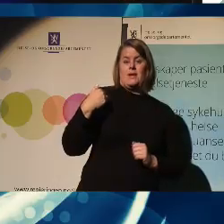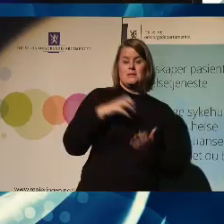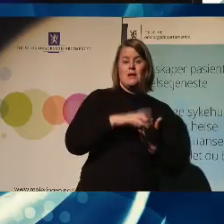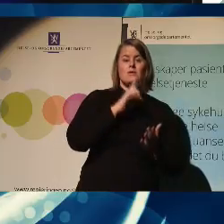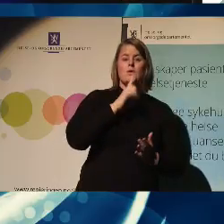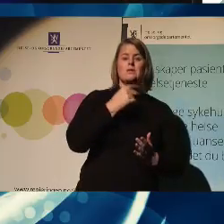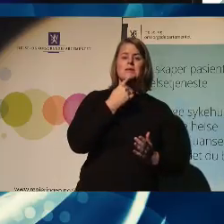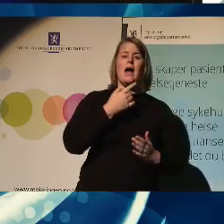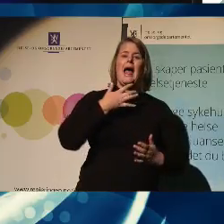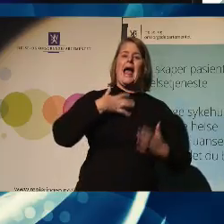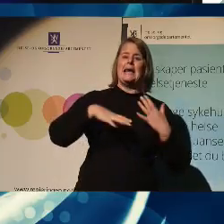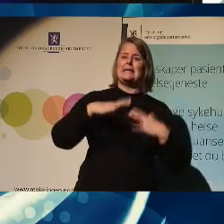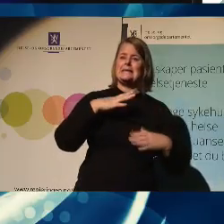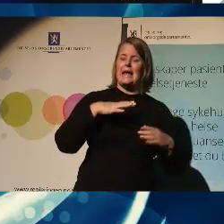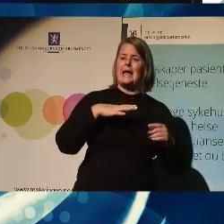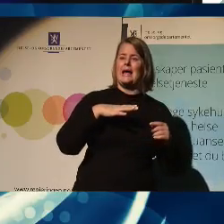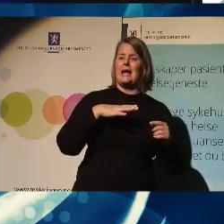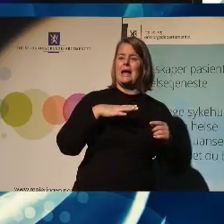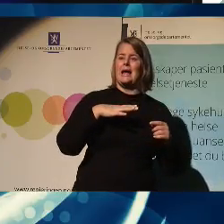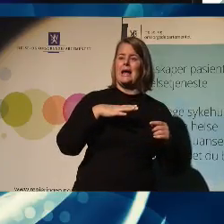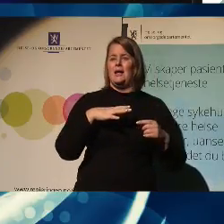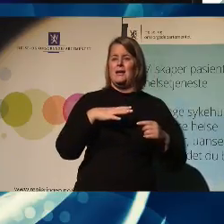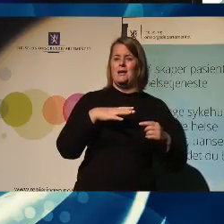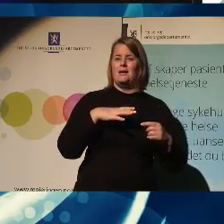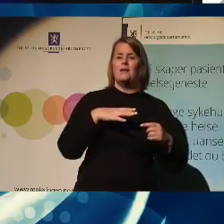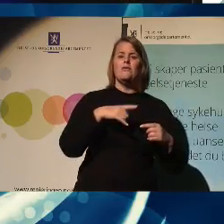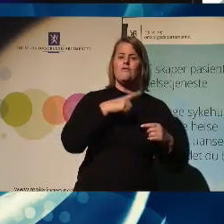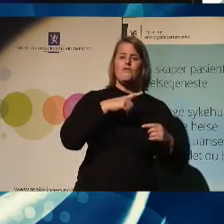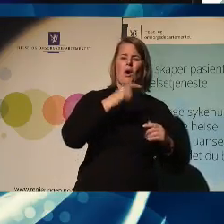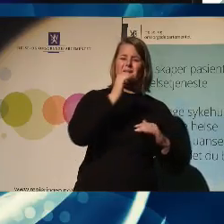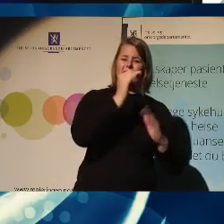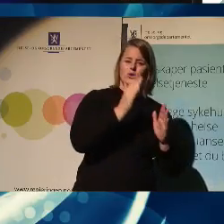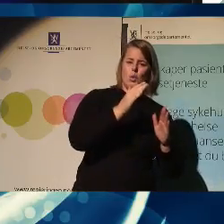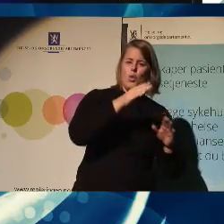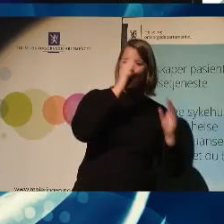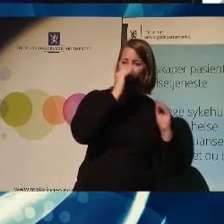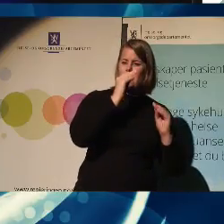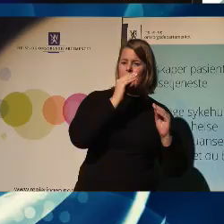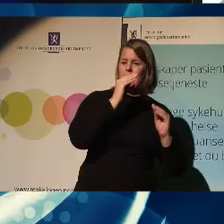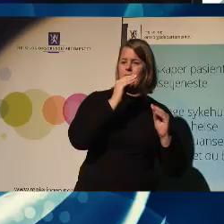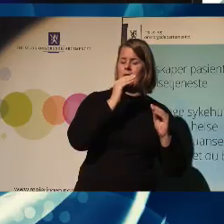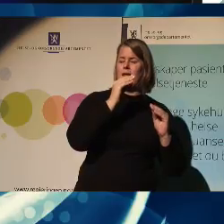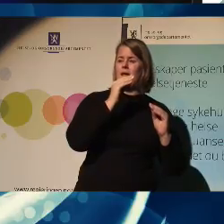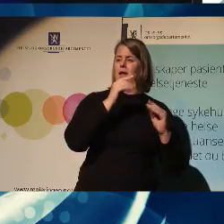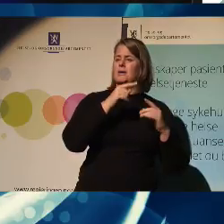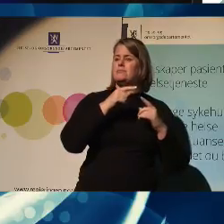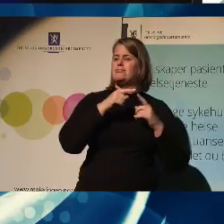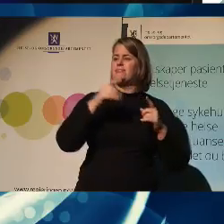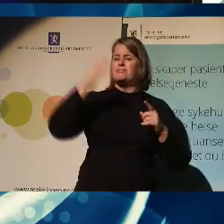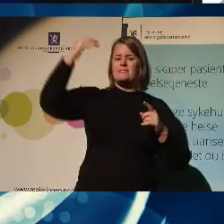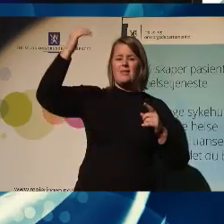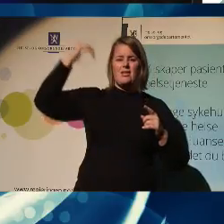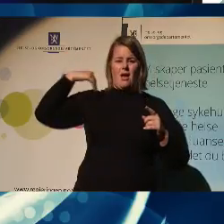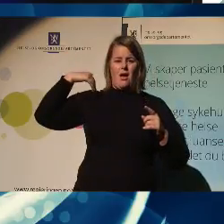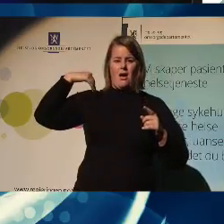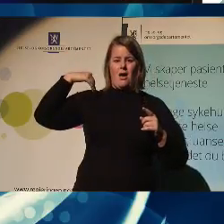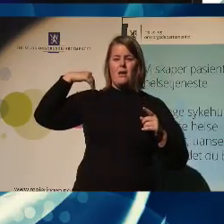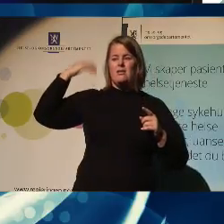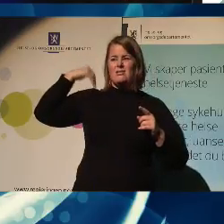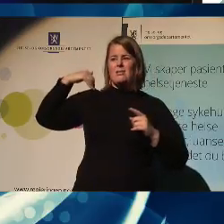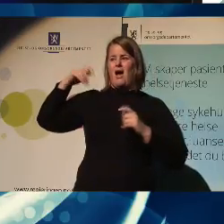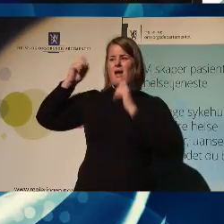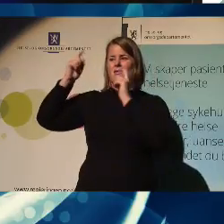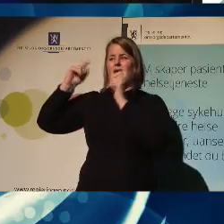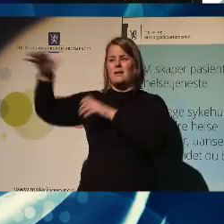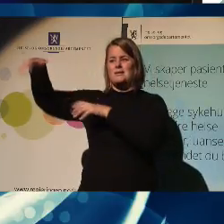statsråden, det er kanskje noe annet om i dag enn det var den gang når de samlet inn dataene. Og det kommer